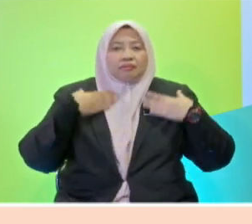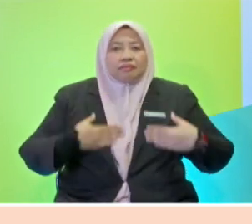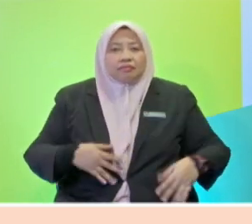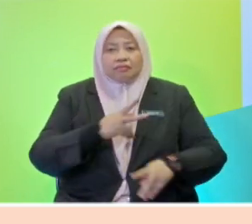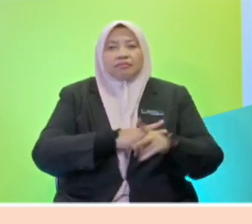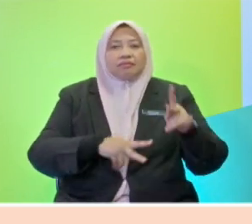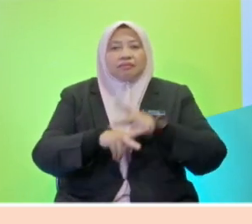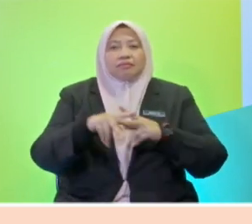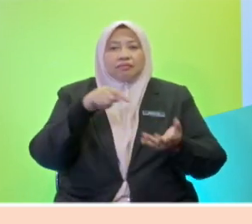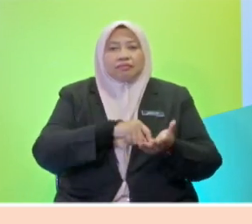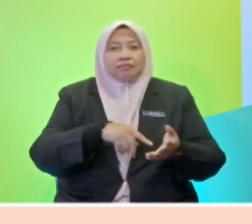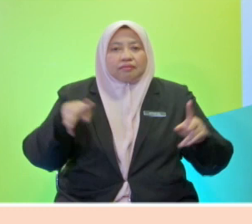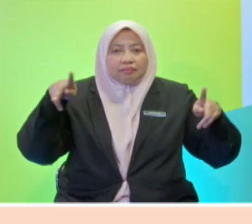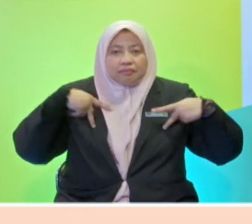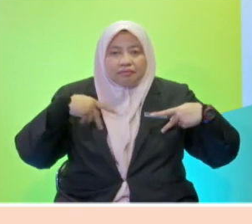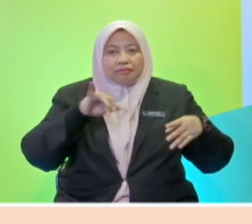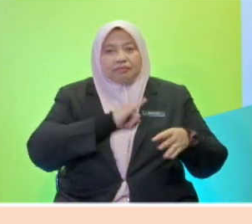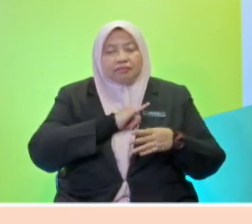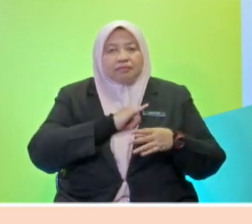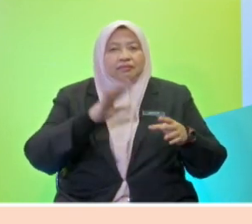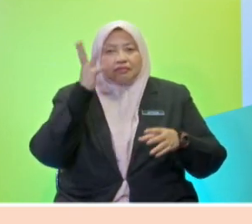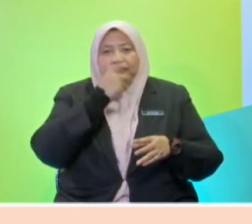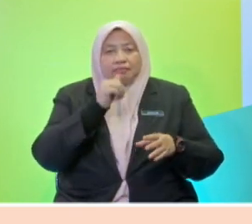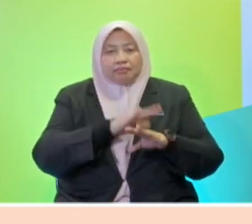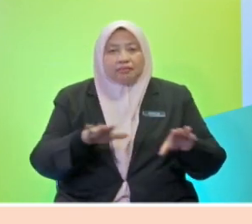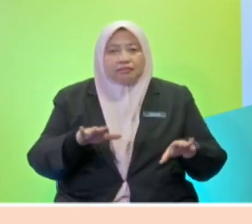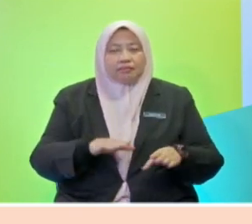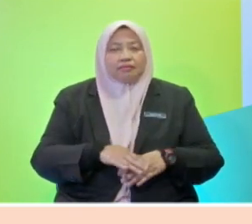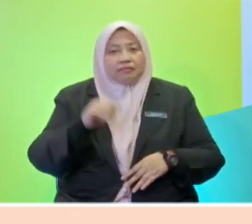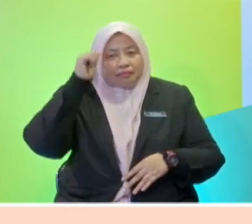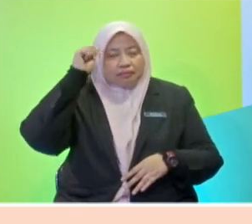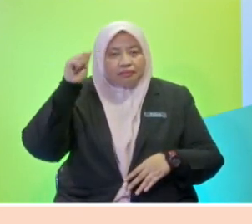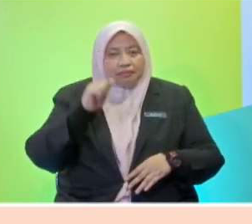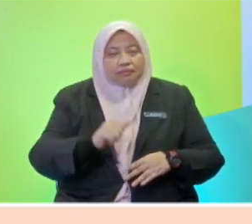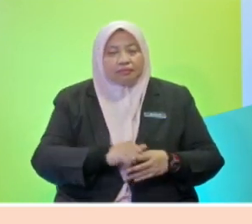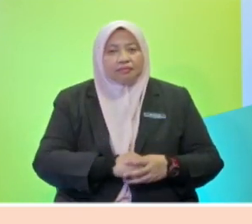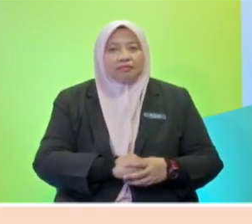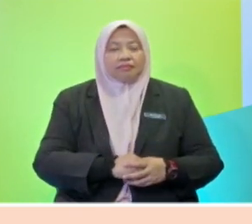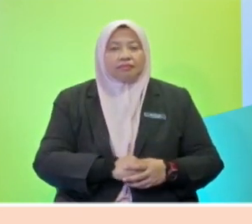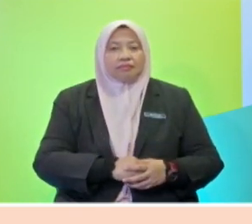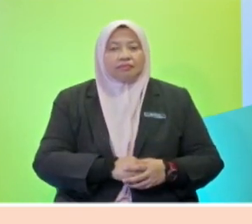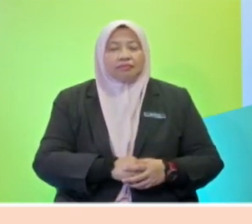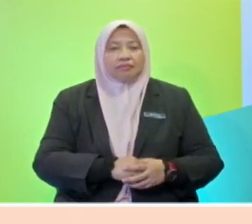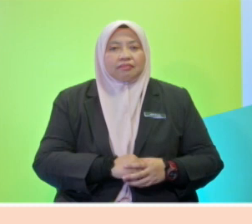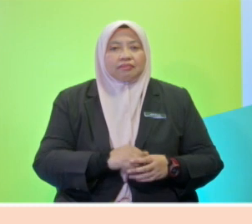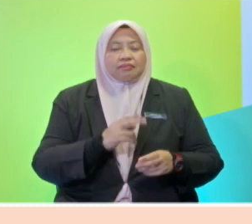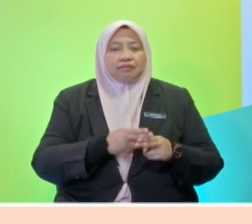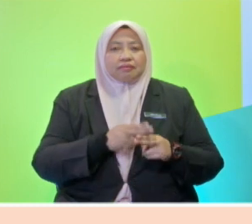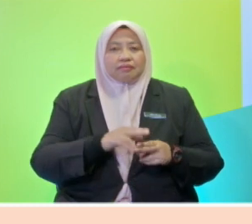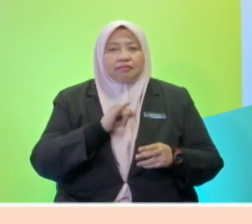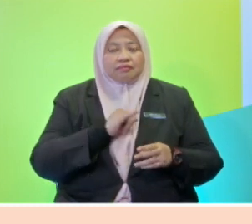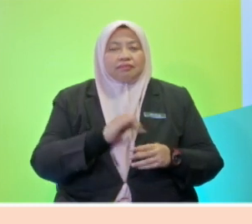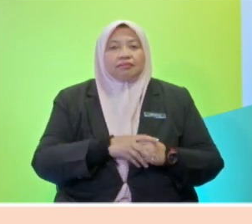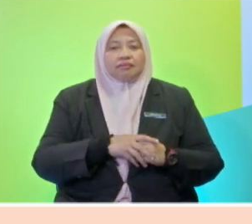saya cantik tah assalamualaikum Nama saya harap muaz bin Kamal